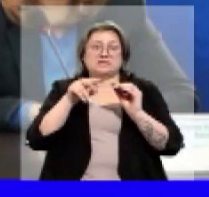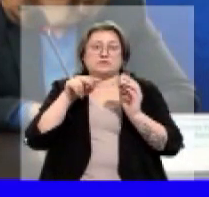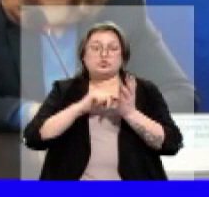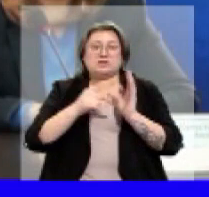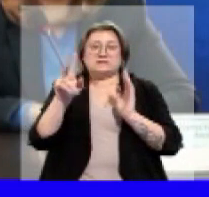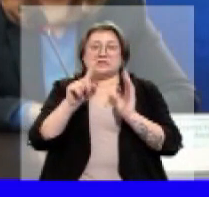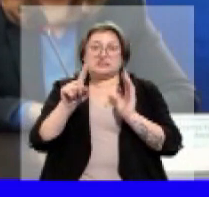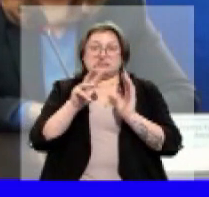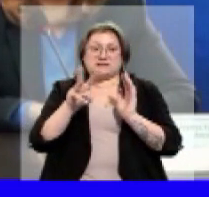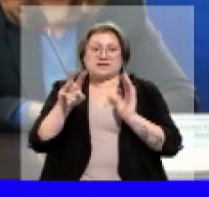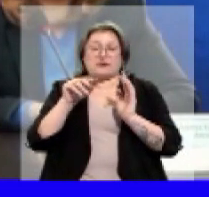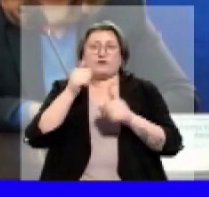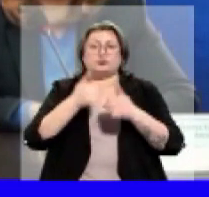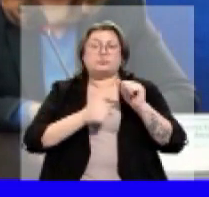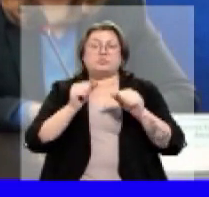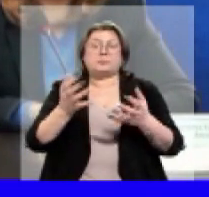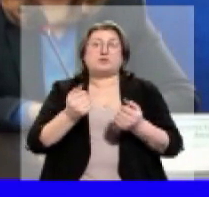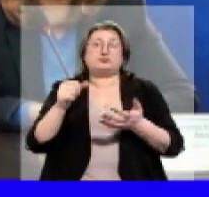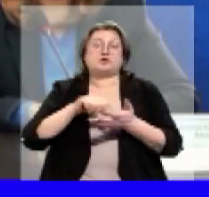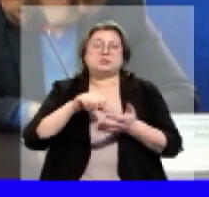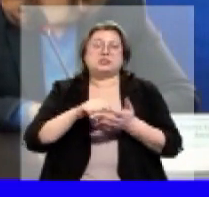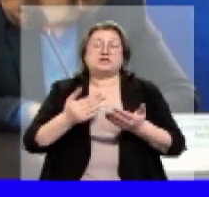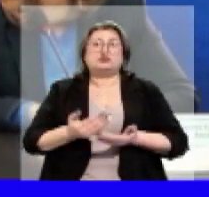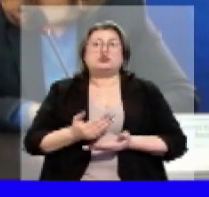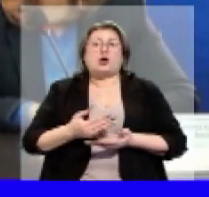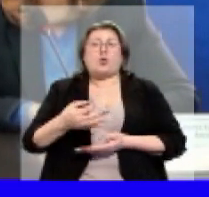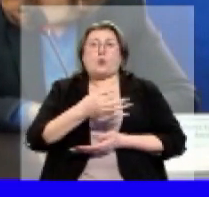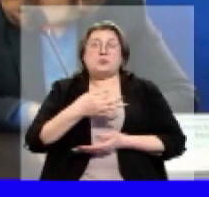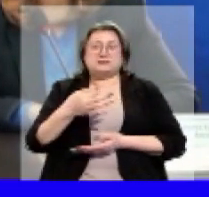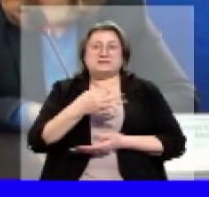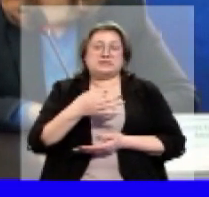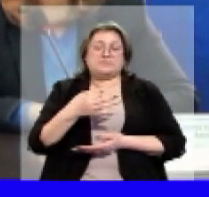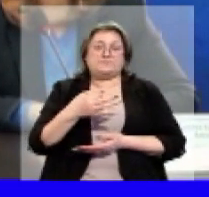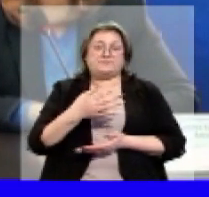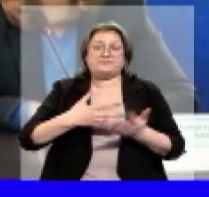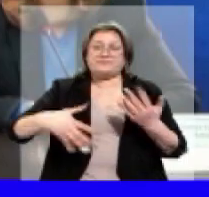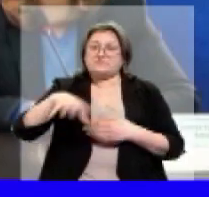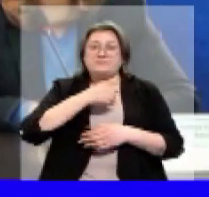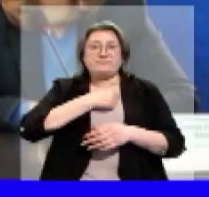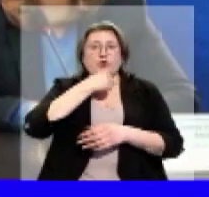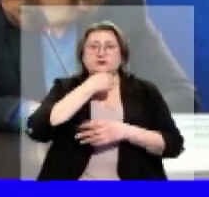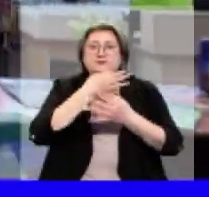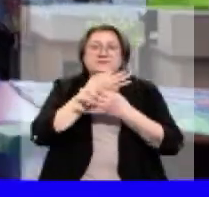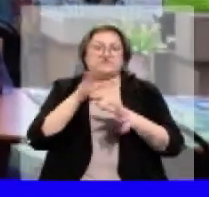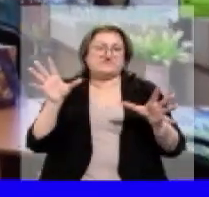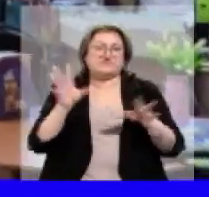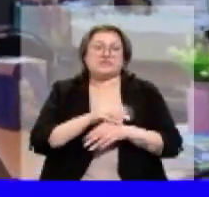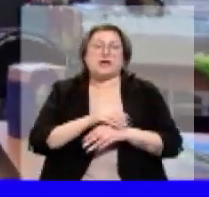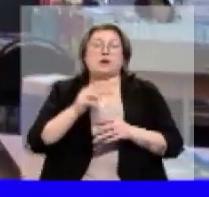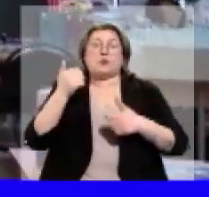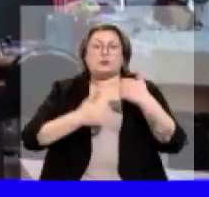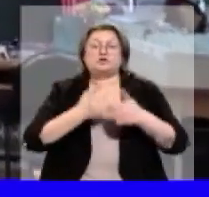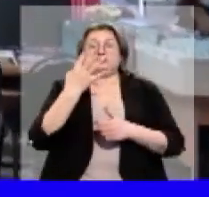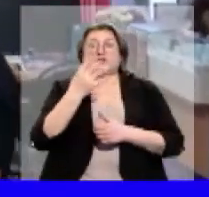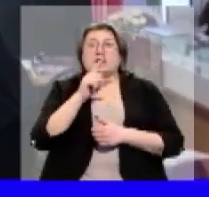www.ktap10.kz. В конкурсе могут принять участие жители области всех возрастных категориях. Конкурс состоит